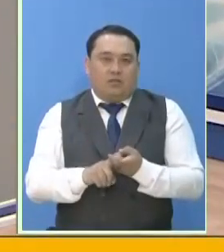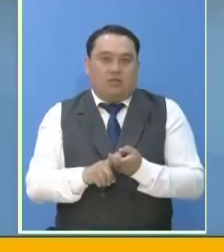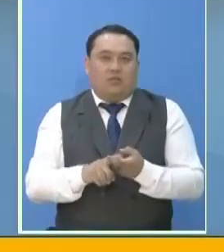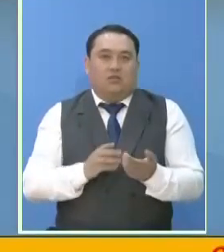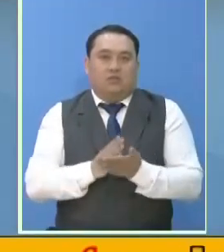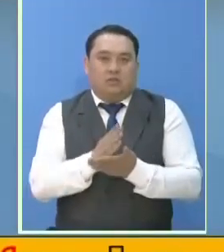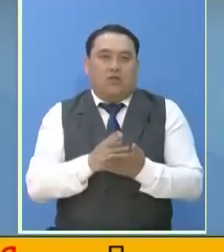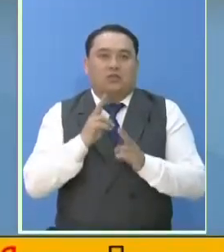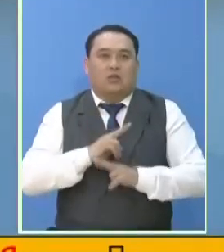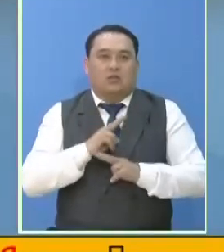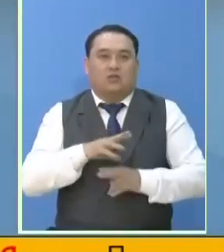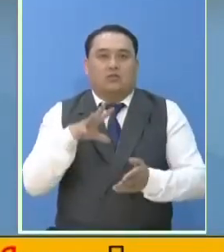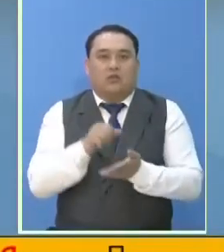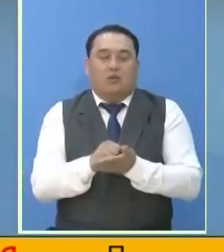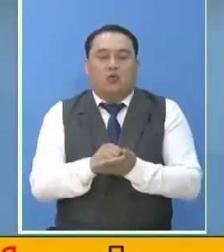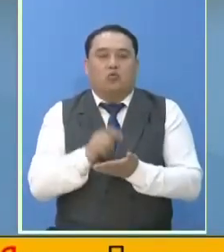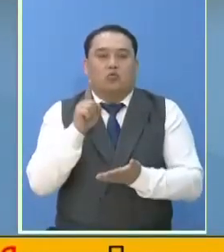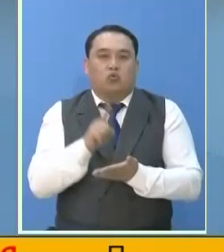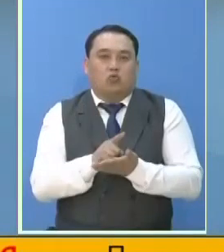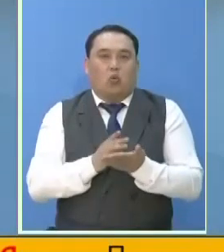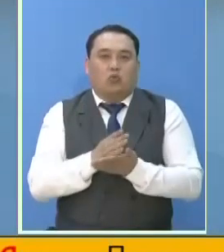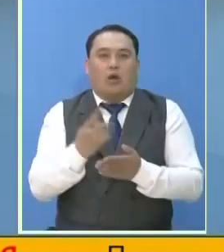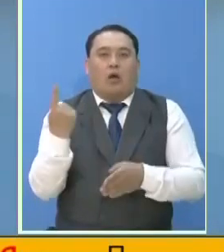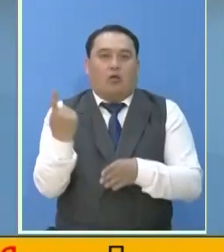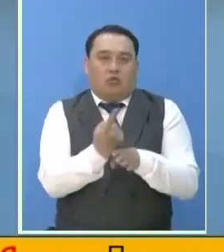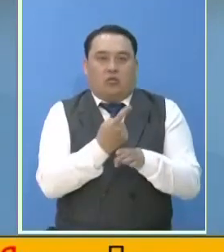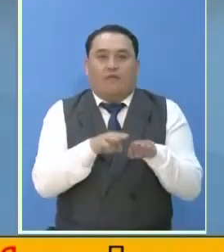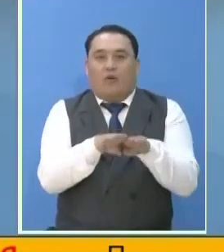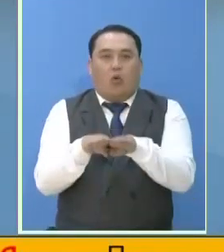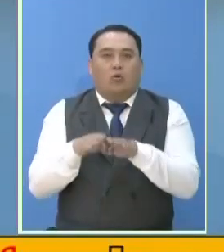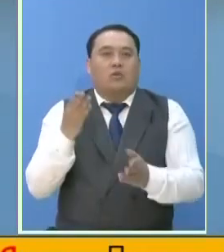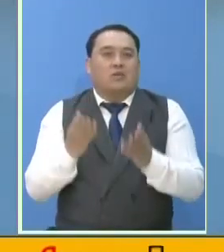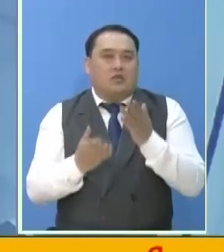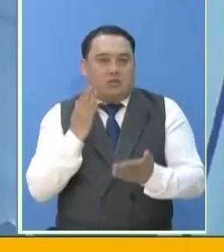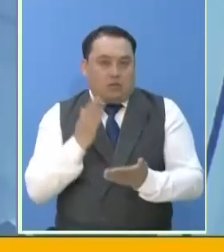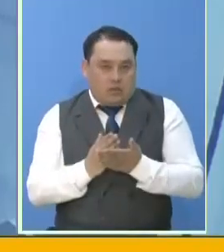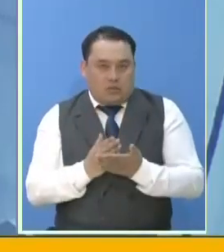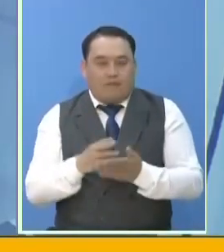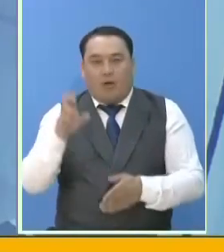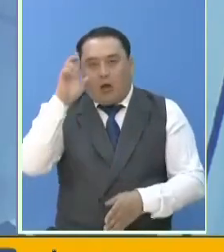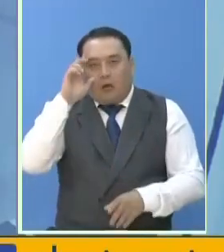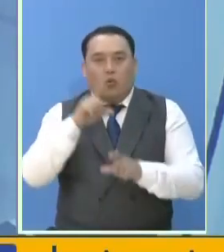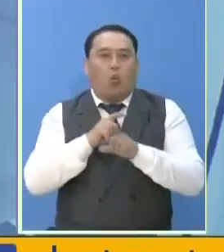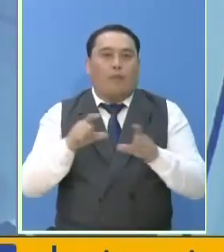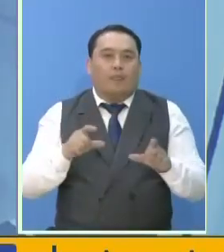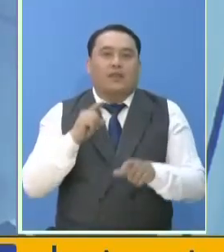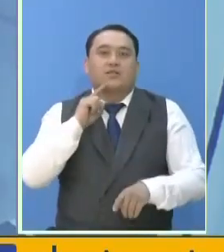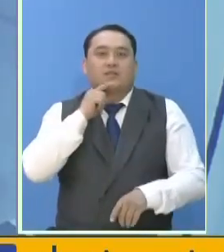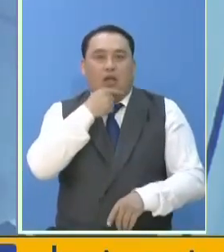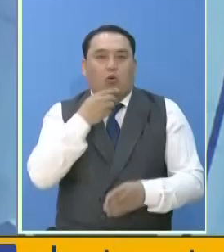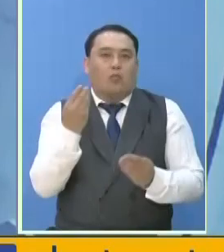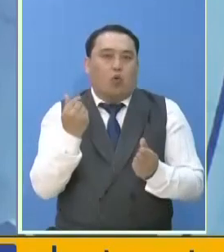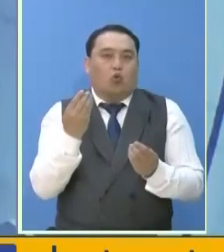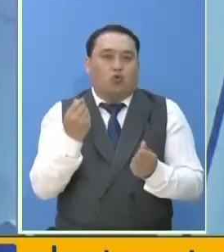стажа работы и занимаемой должности. Причем все получают одинаково. Если есть в государственном органе сэкономленные